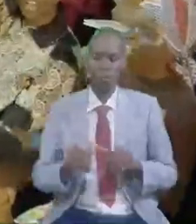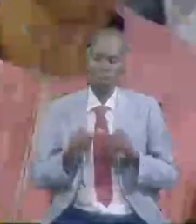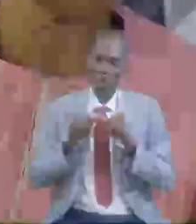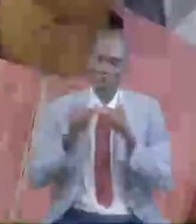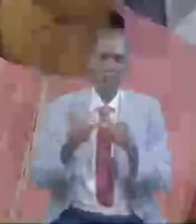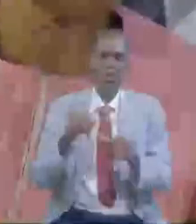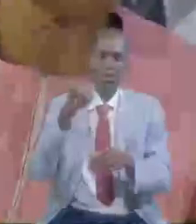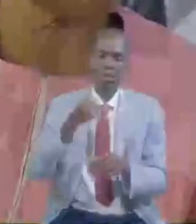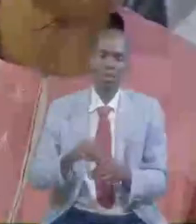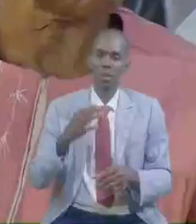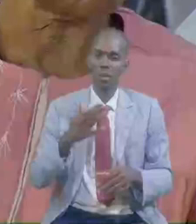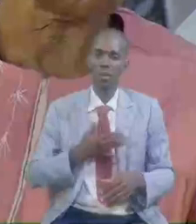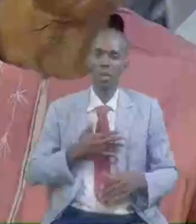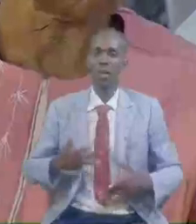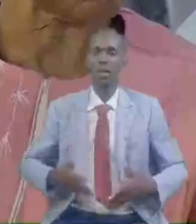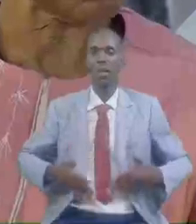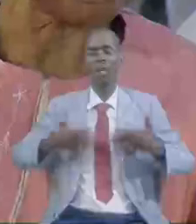ma vie.